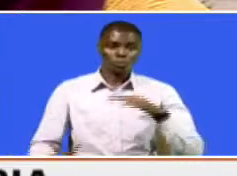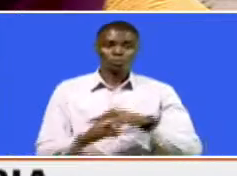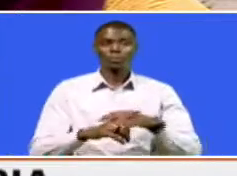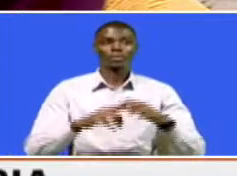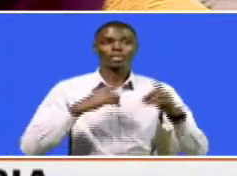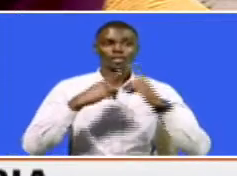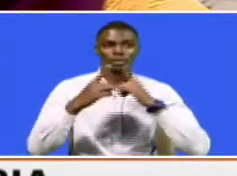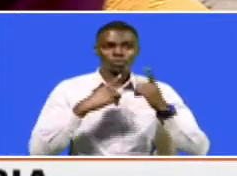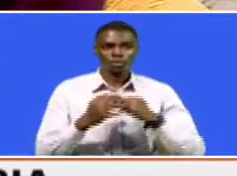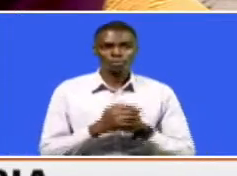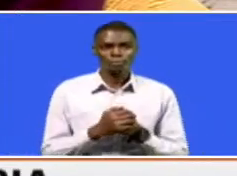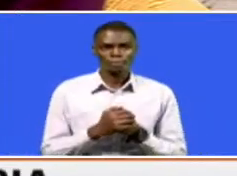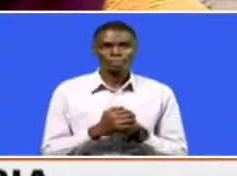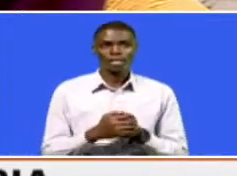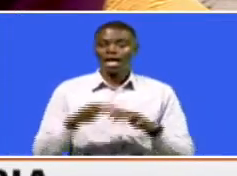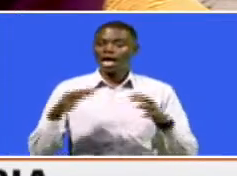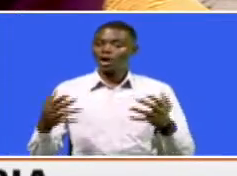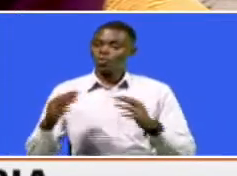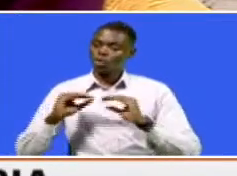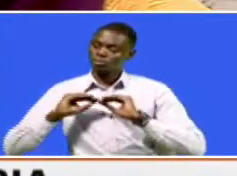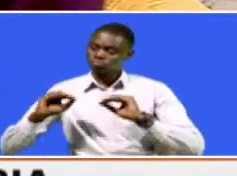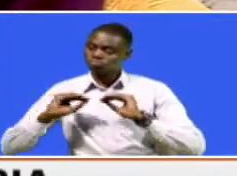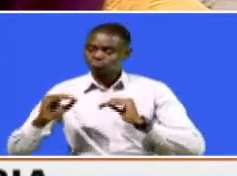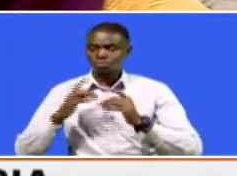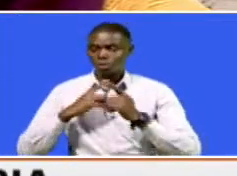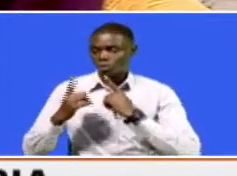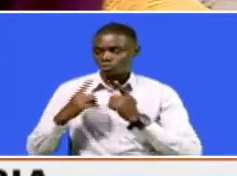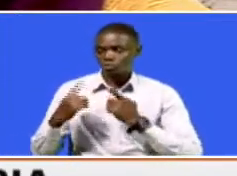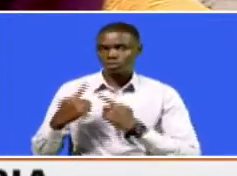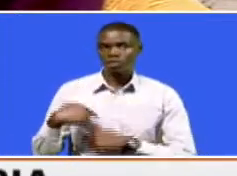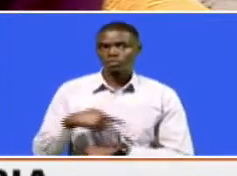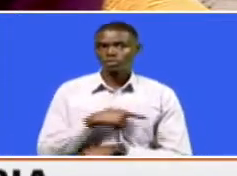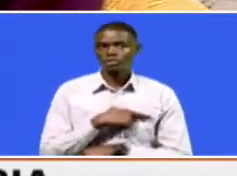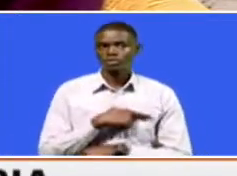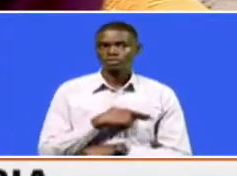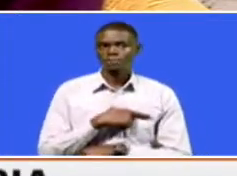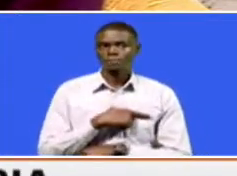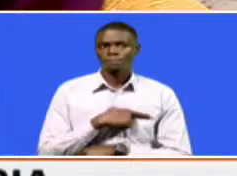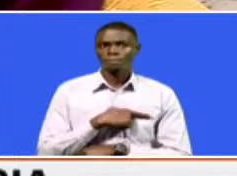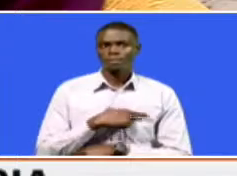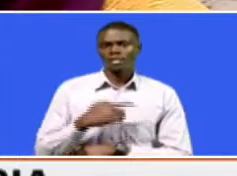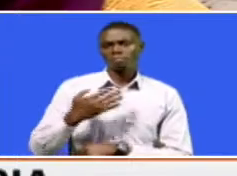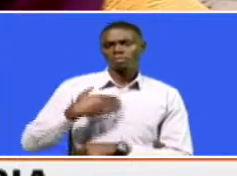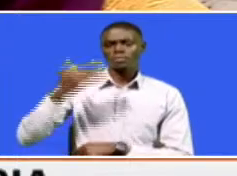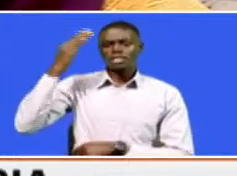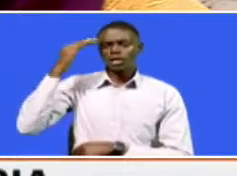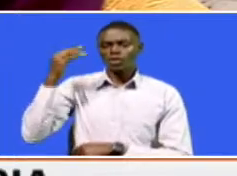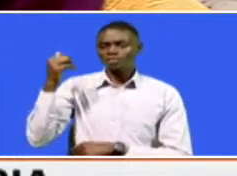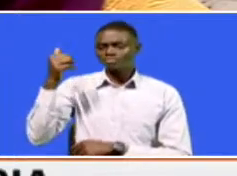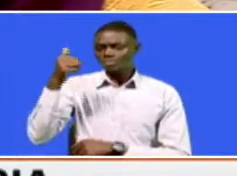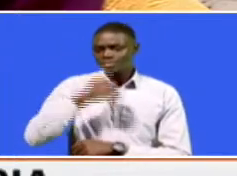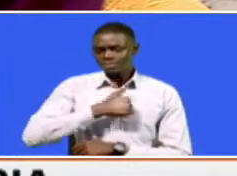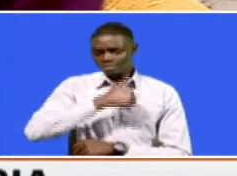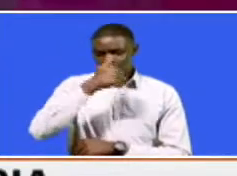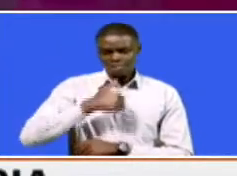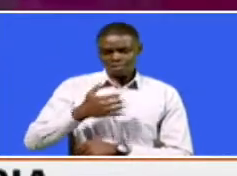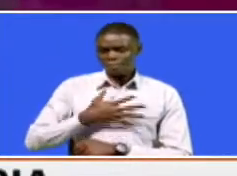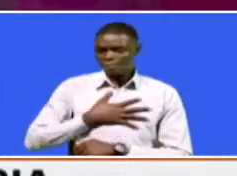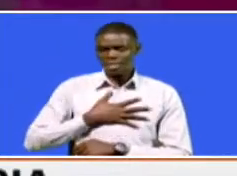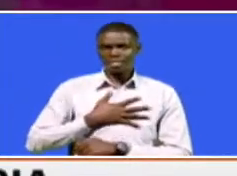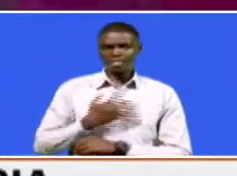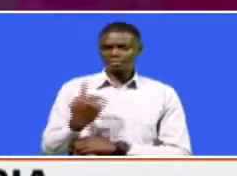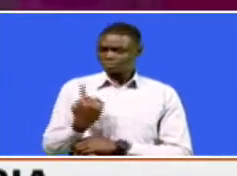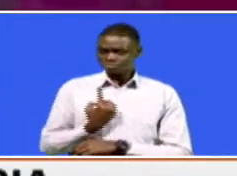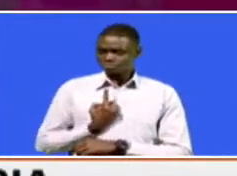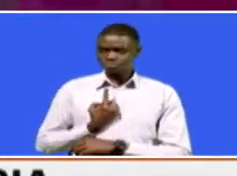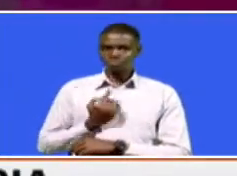kulingana na vile walituongelesha, niliona afadhali ni hii siri yangu nimejifichia kwa muda mrefu